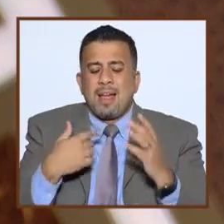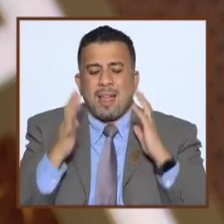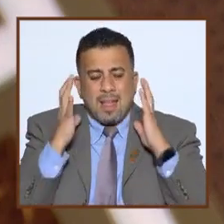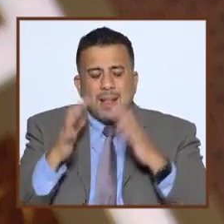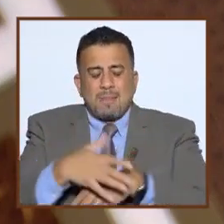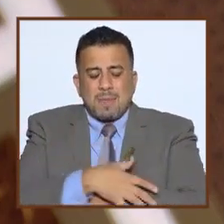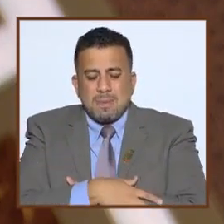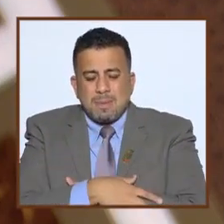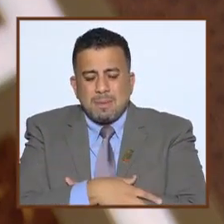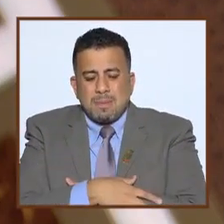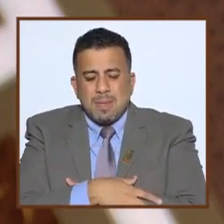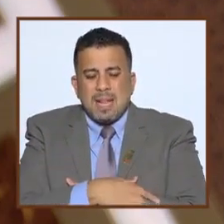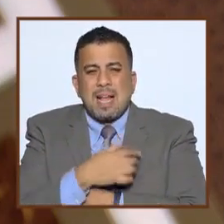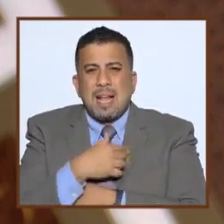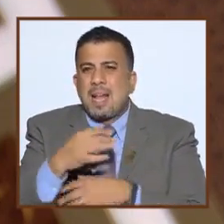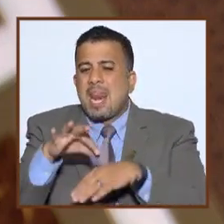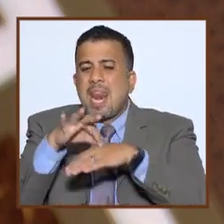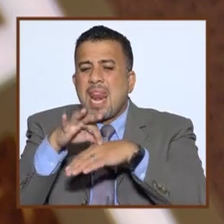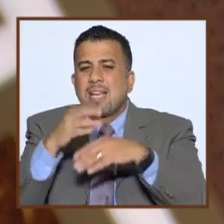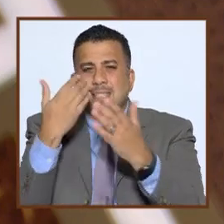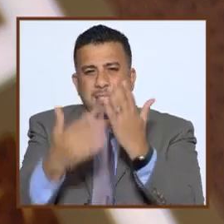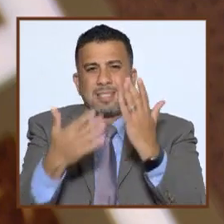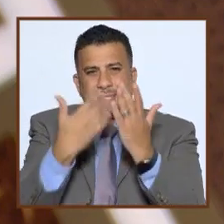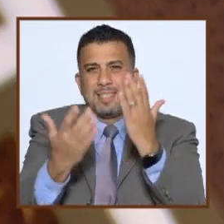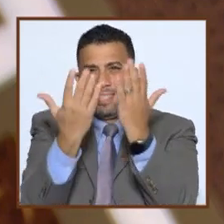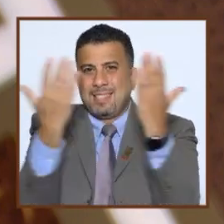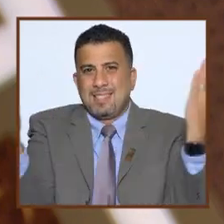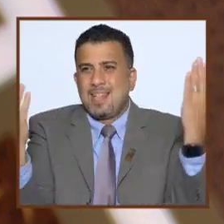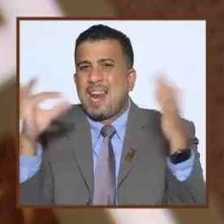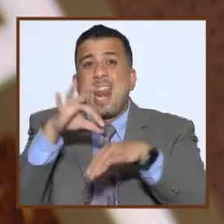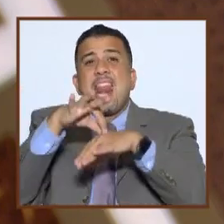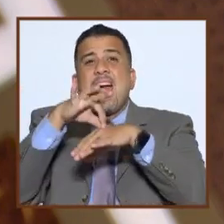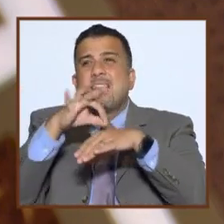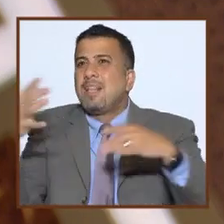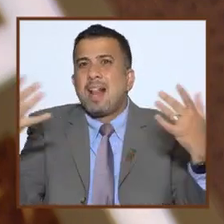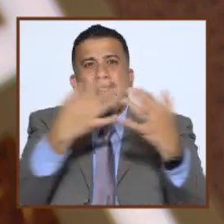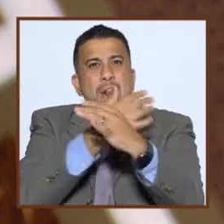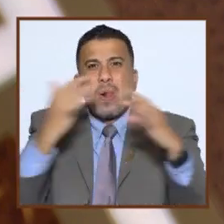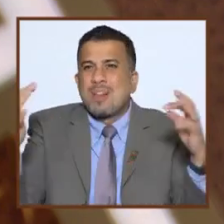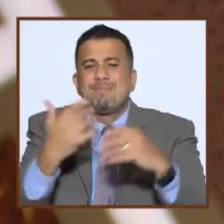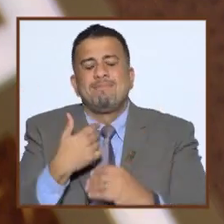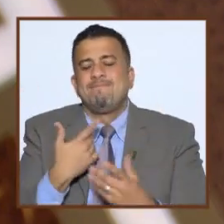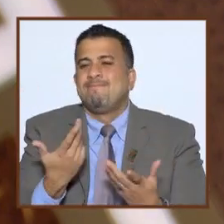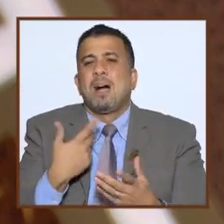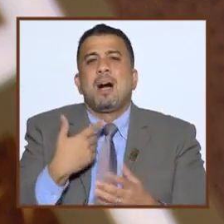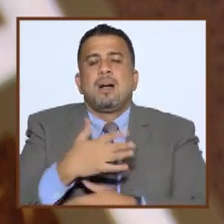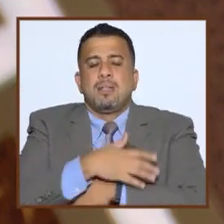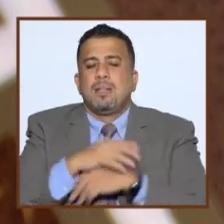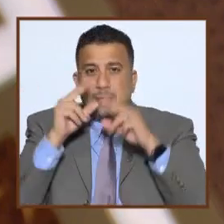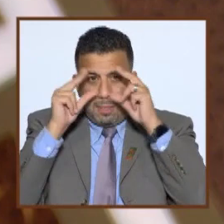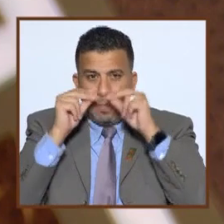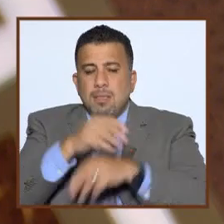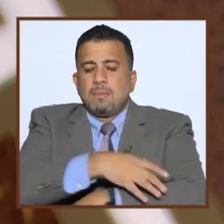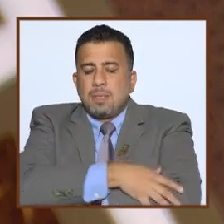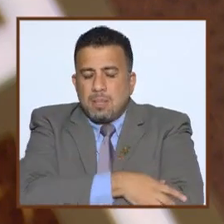زجاج امامه وفي حركه وما يستطيع ان يخشى لا باس بان يغمض عيني اذا القاعده